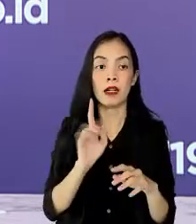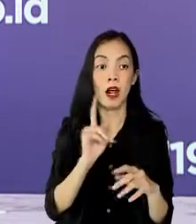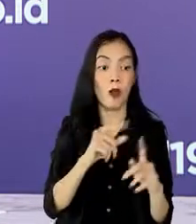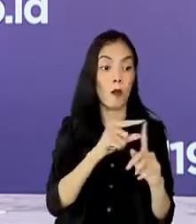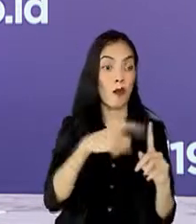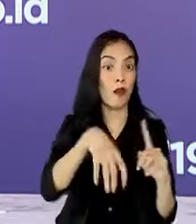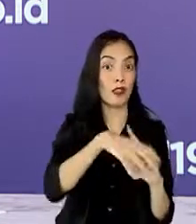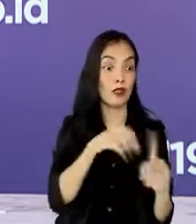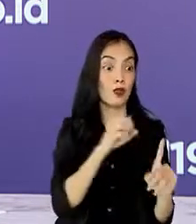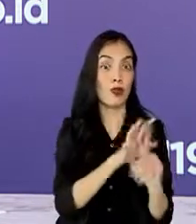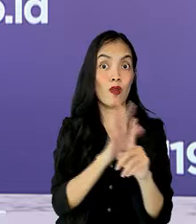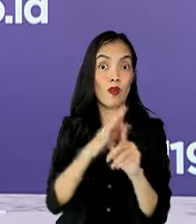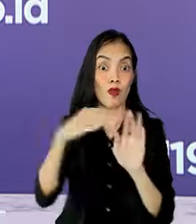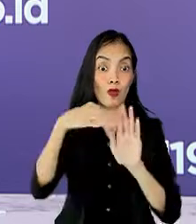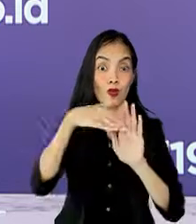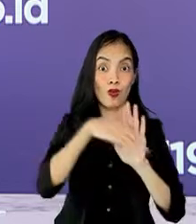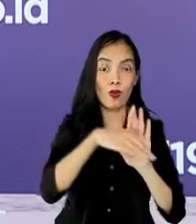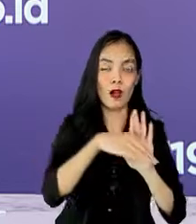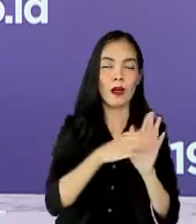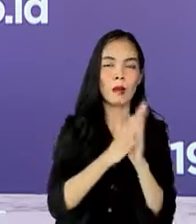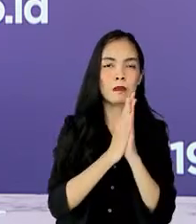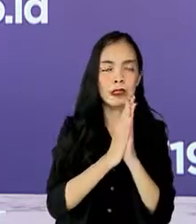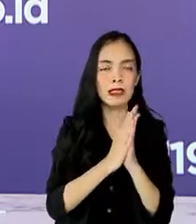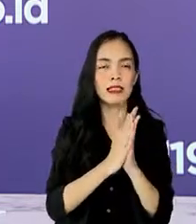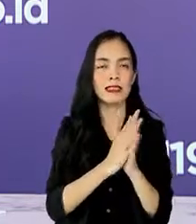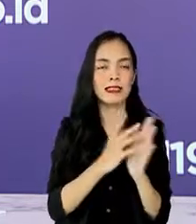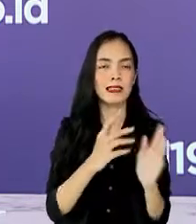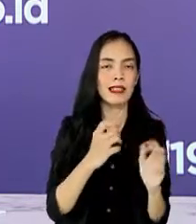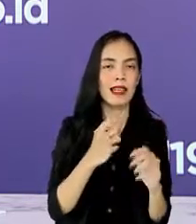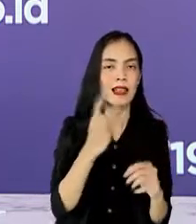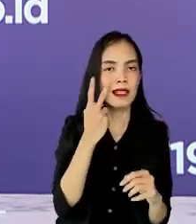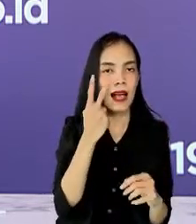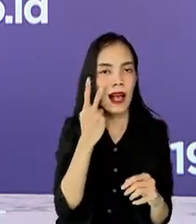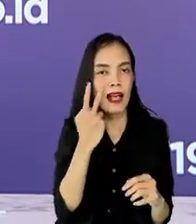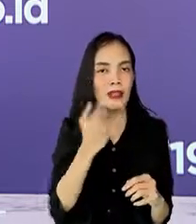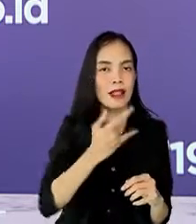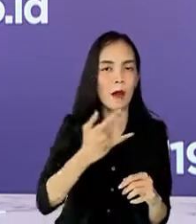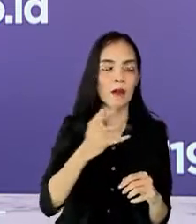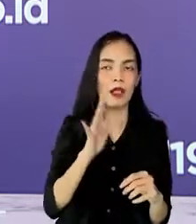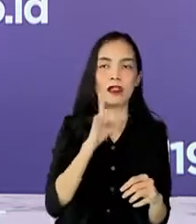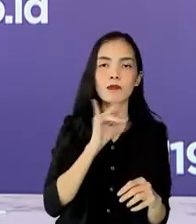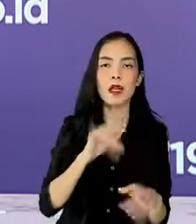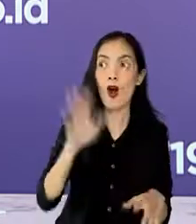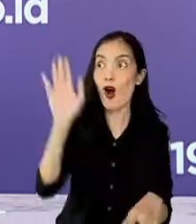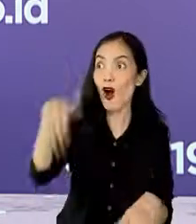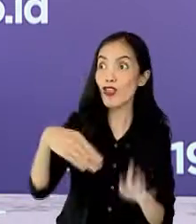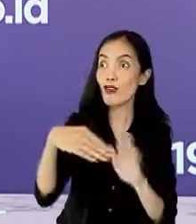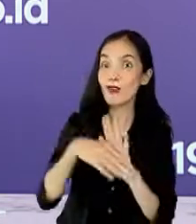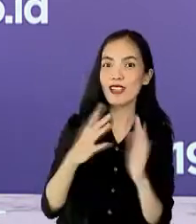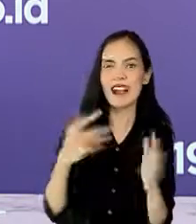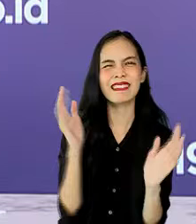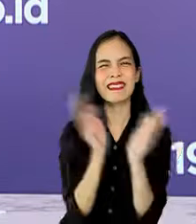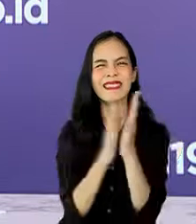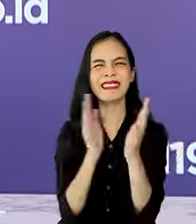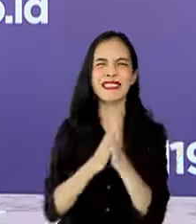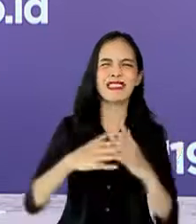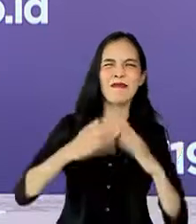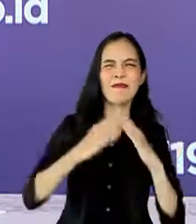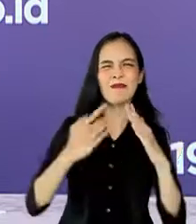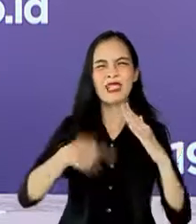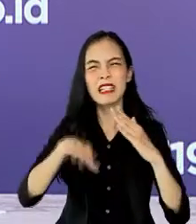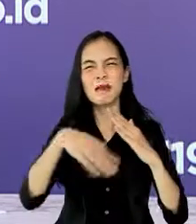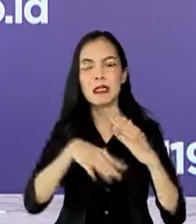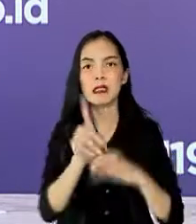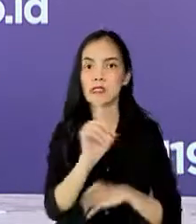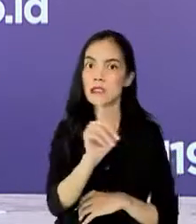pertahankanlah Perkembangan positif ini jangan terlena karena mengalami penurunan tetap waspada karena jumlah kasus